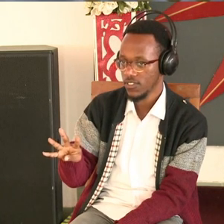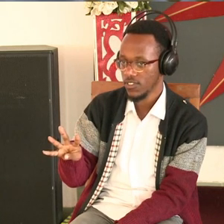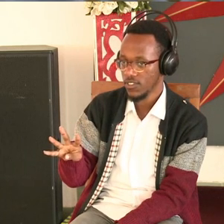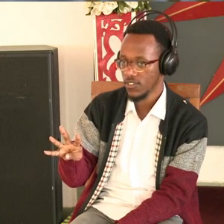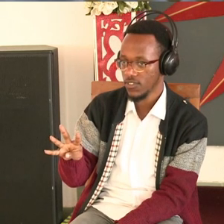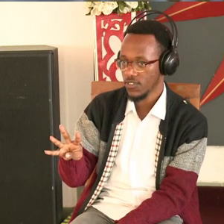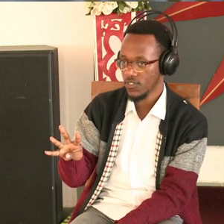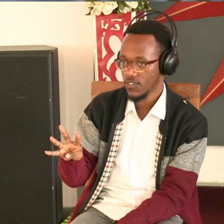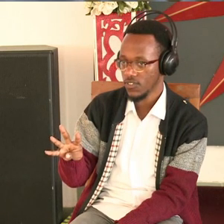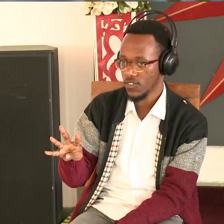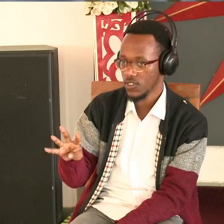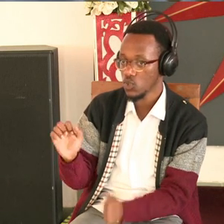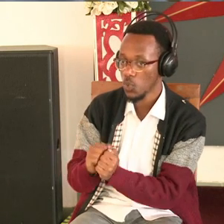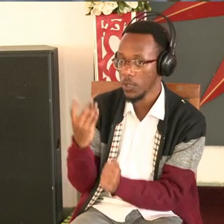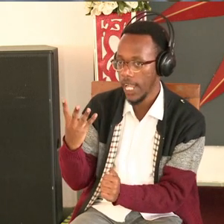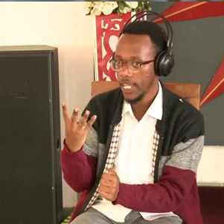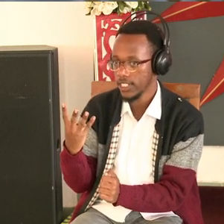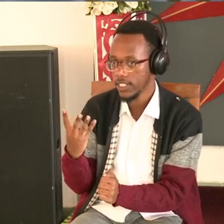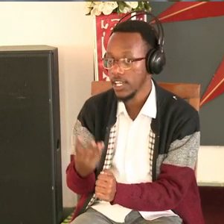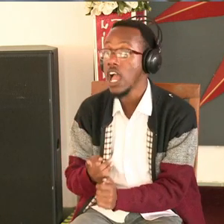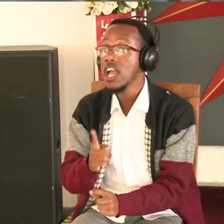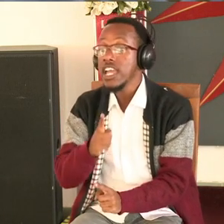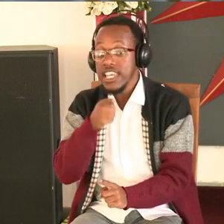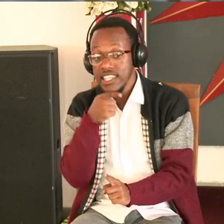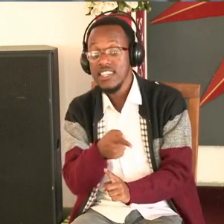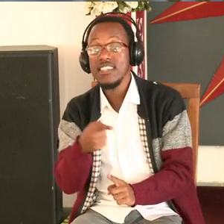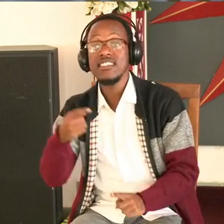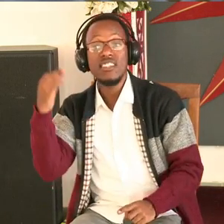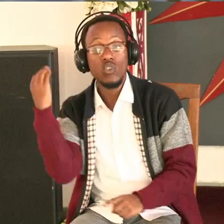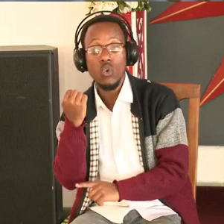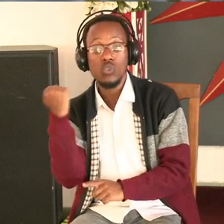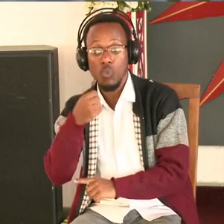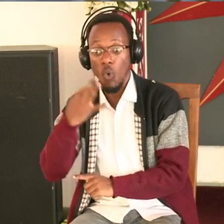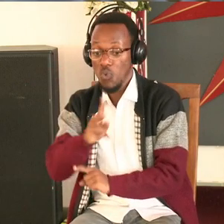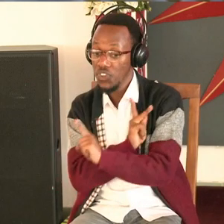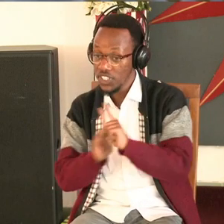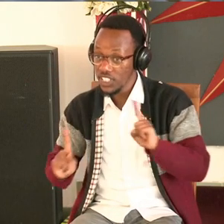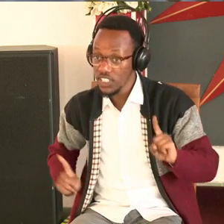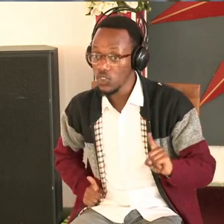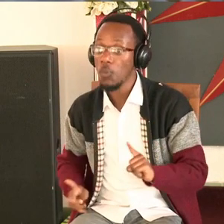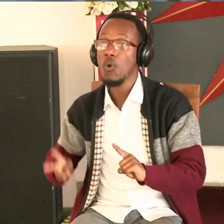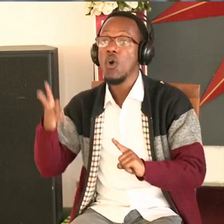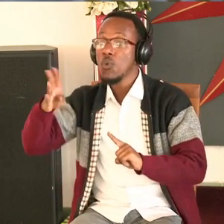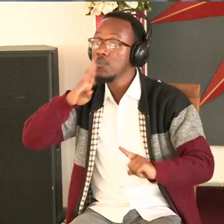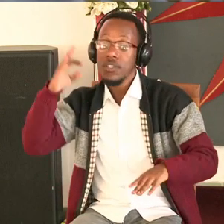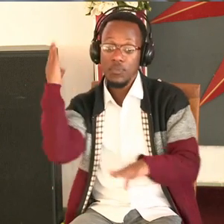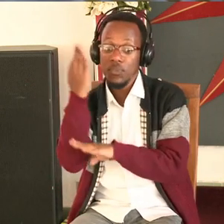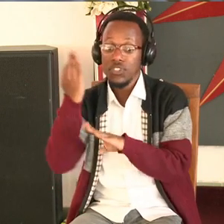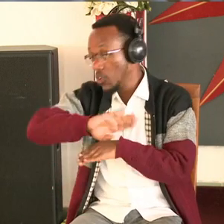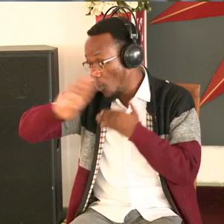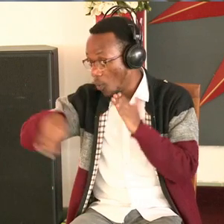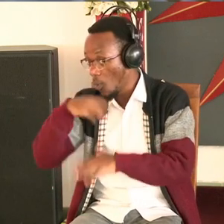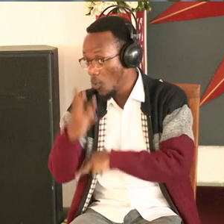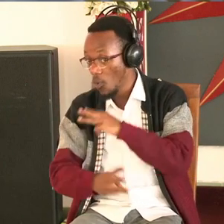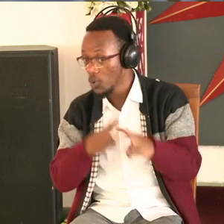de salut concernant le royaume sera prêché partout de la terre, à